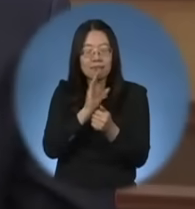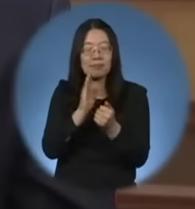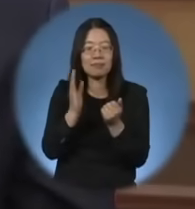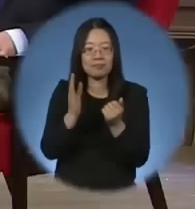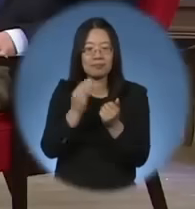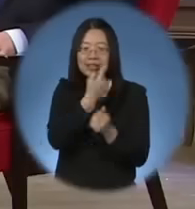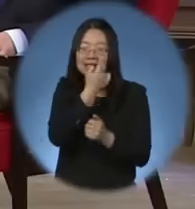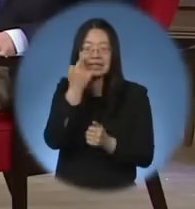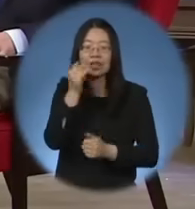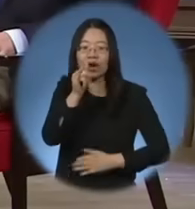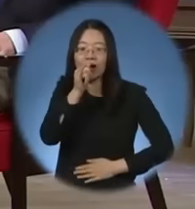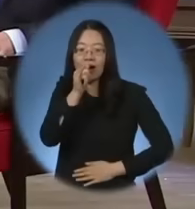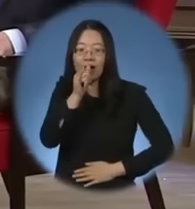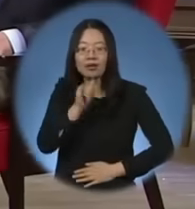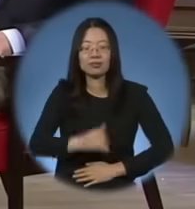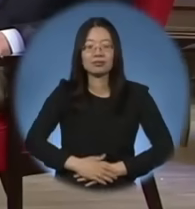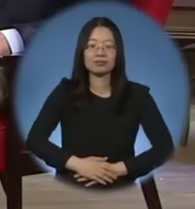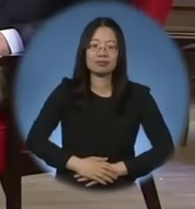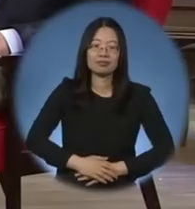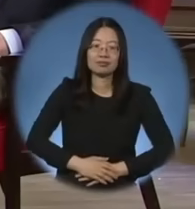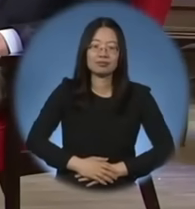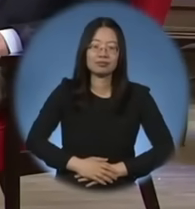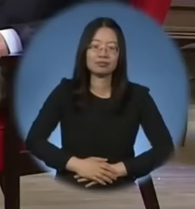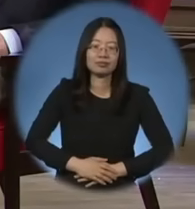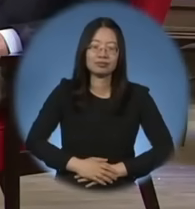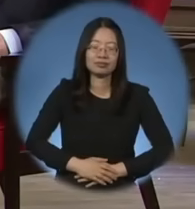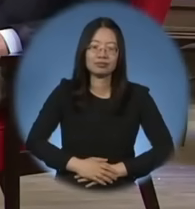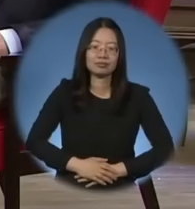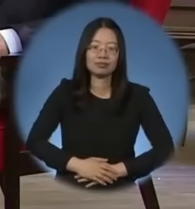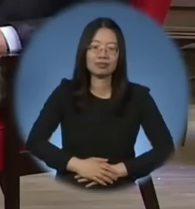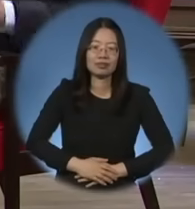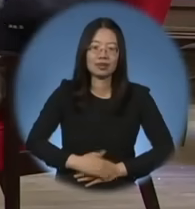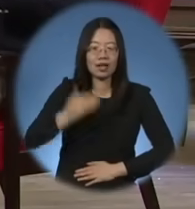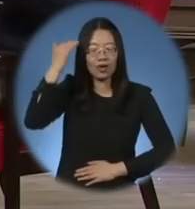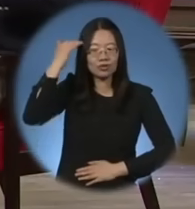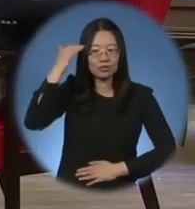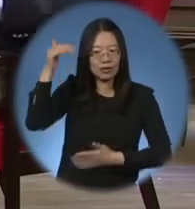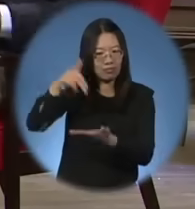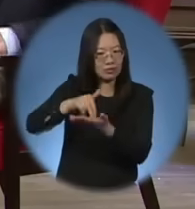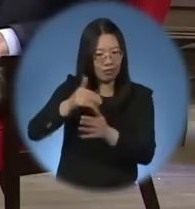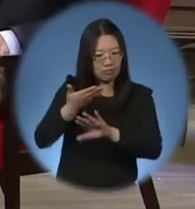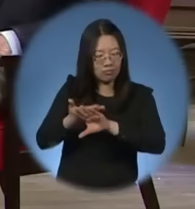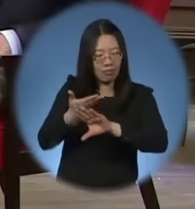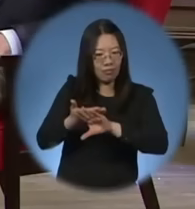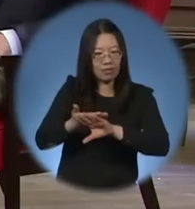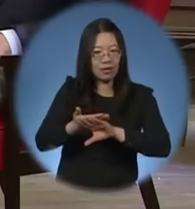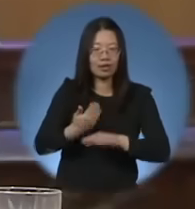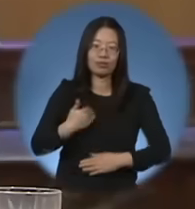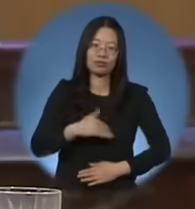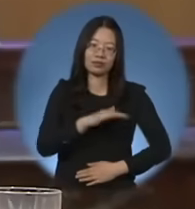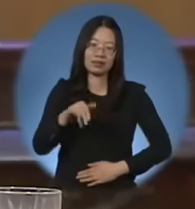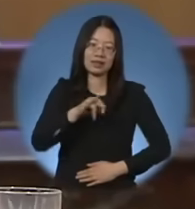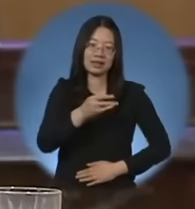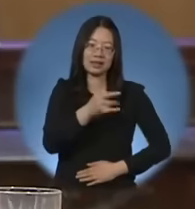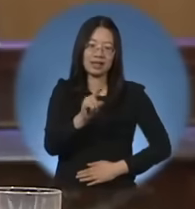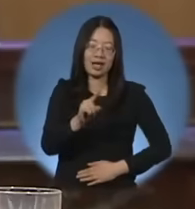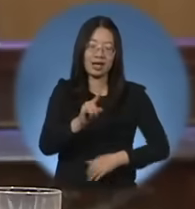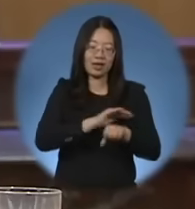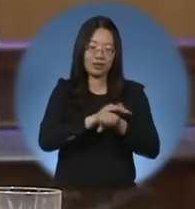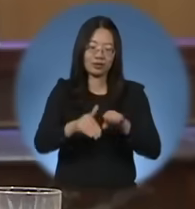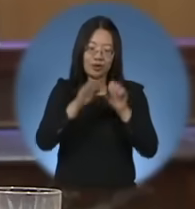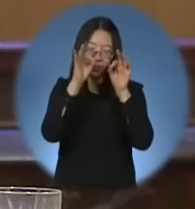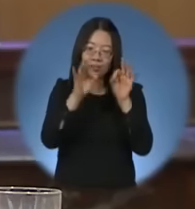사실이다 증거가 있구나 증거가 있구나 예 우리 한국수 그렇게 안 보죠 그렇죠 아 우리는 신라